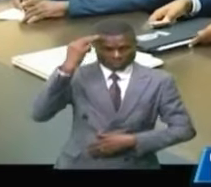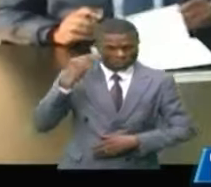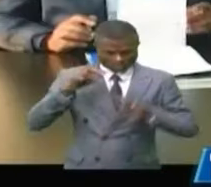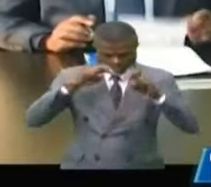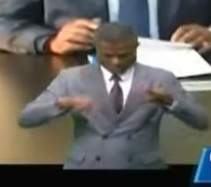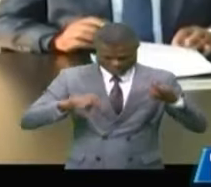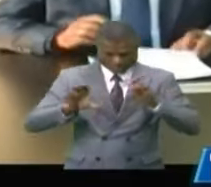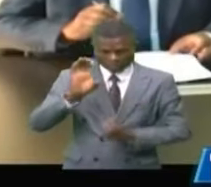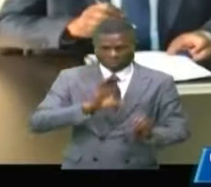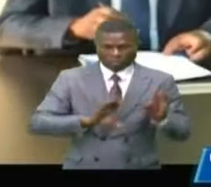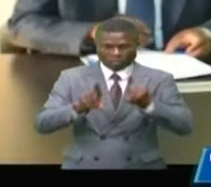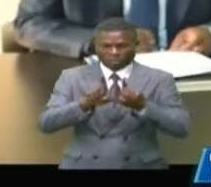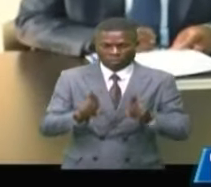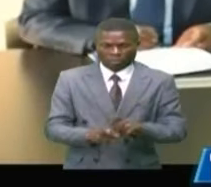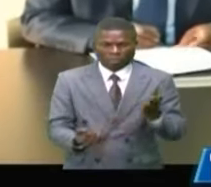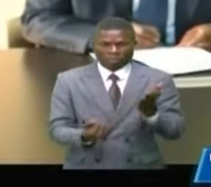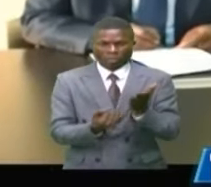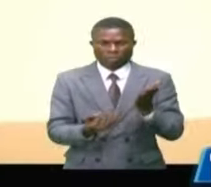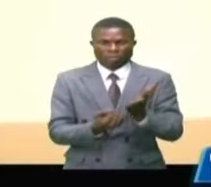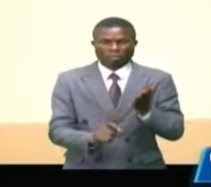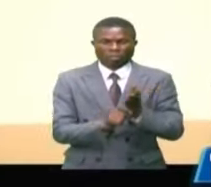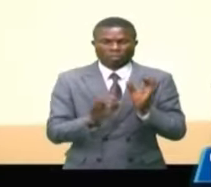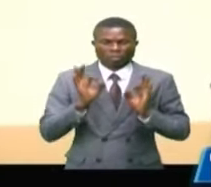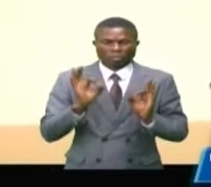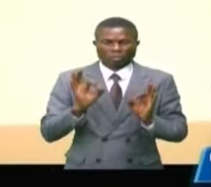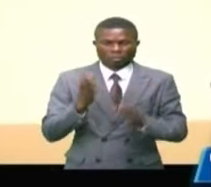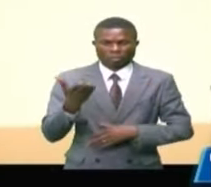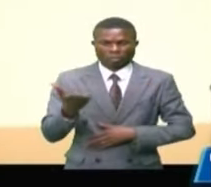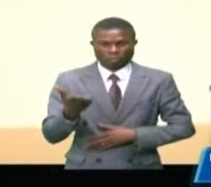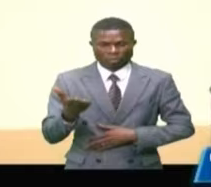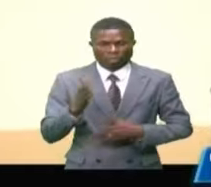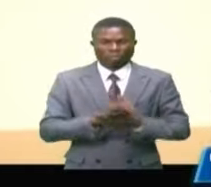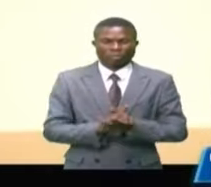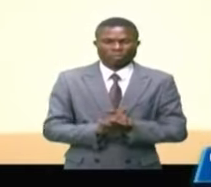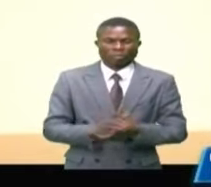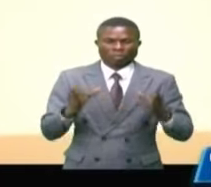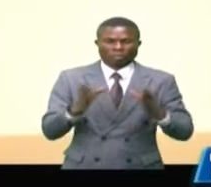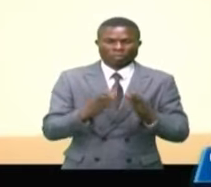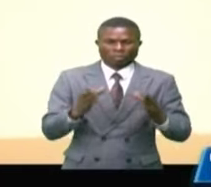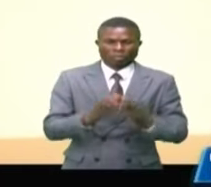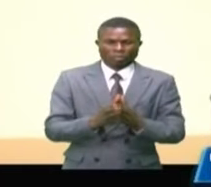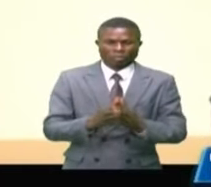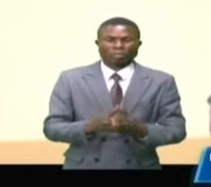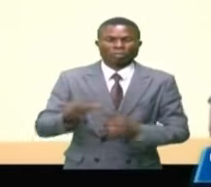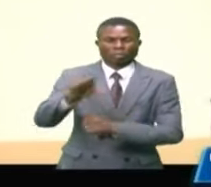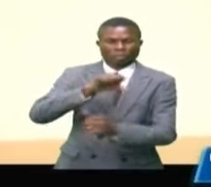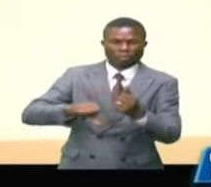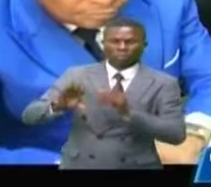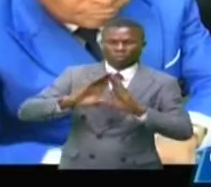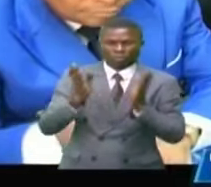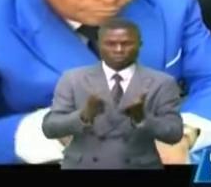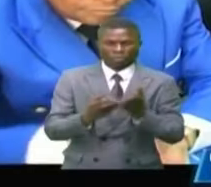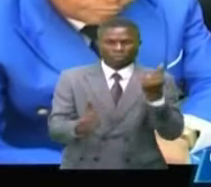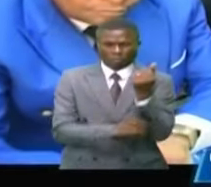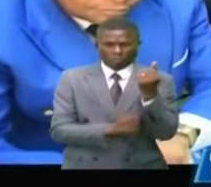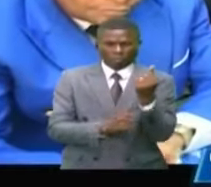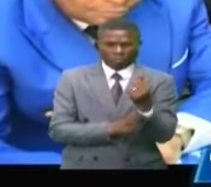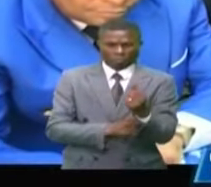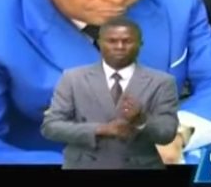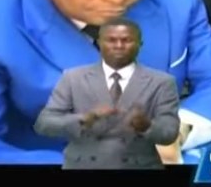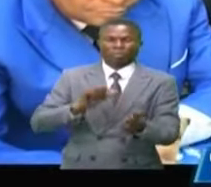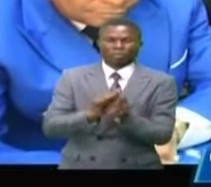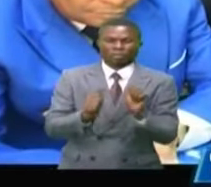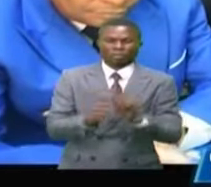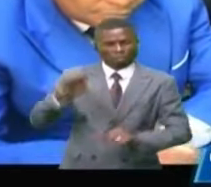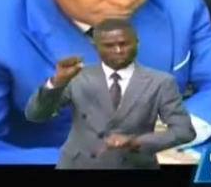Recherche scientifique et innovation technologique, Gilbert Kabanda-Kourenga, avec autour de lui tous les artisans et les protagonistes